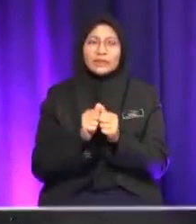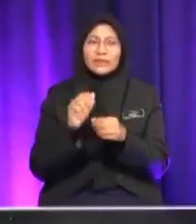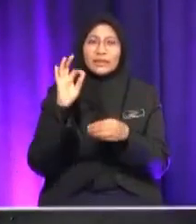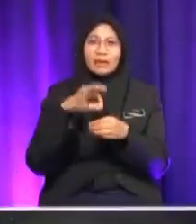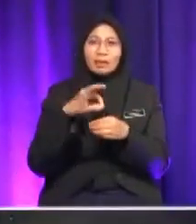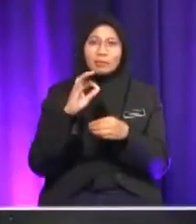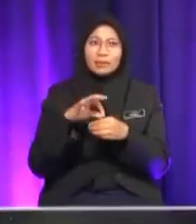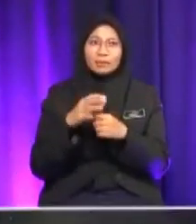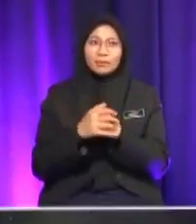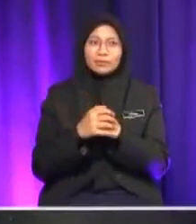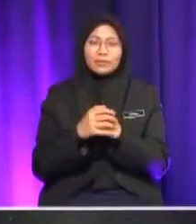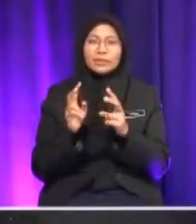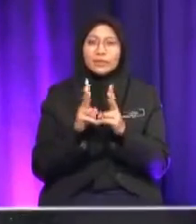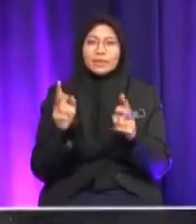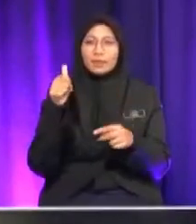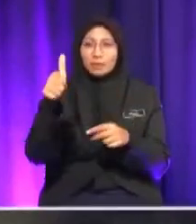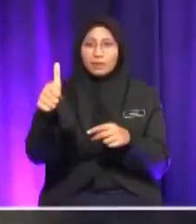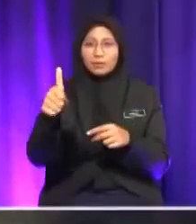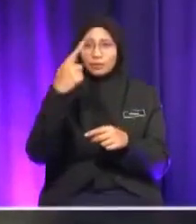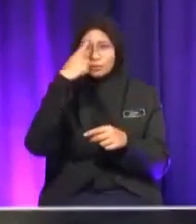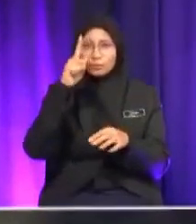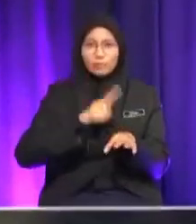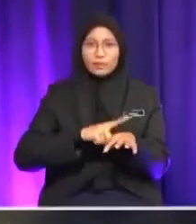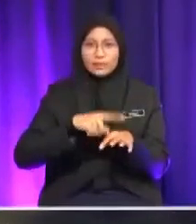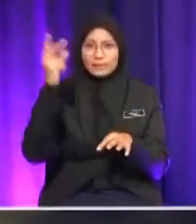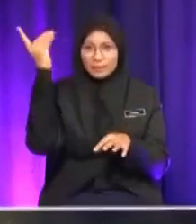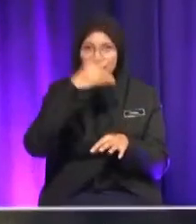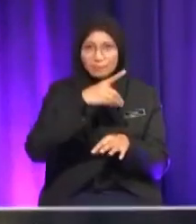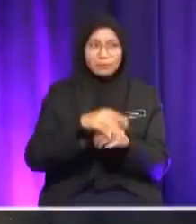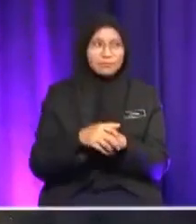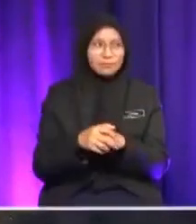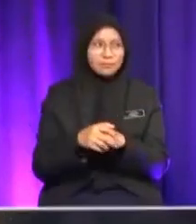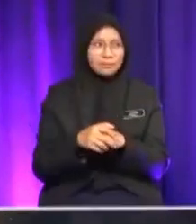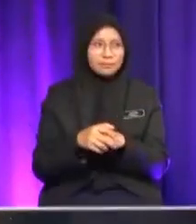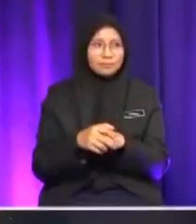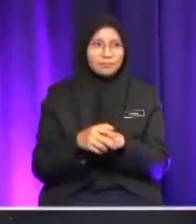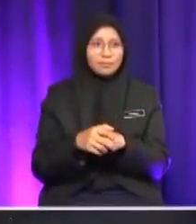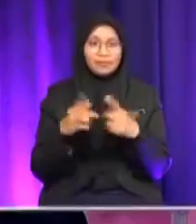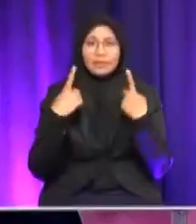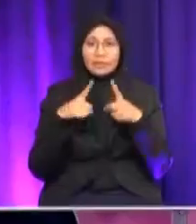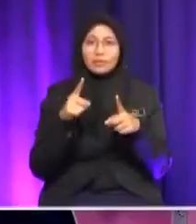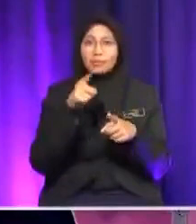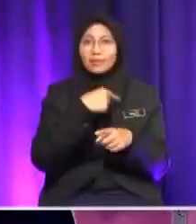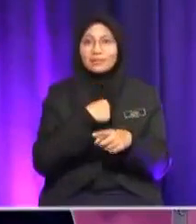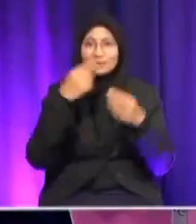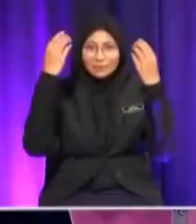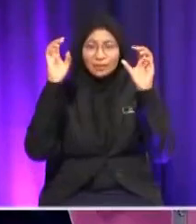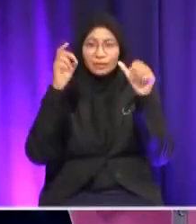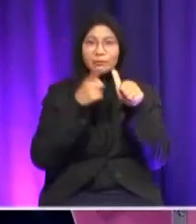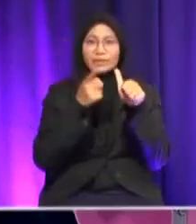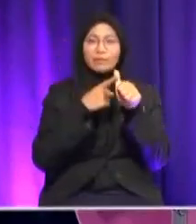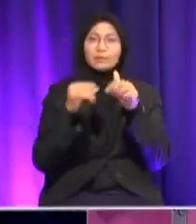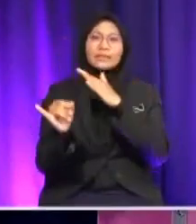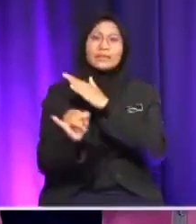ini. Amalan menabung sangat penting untuk masa depan yang lebih cerah. Okey, jawapan cikgu pula. Yang pertama, berjimat